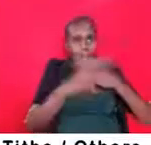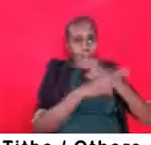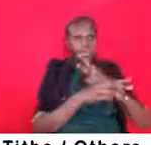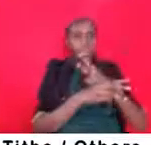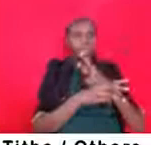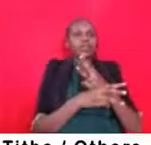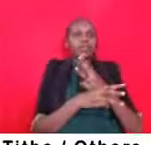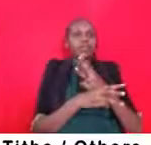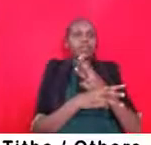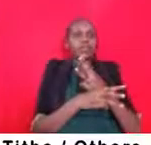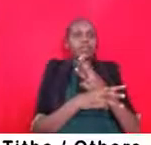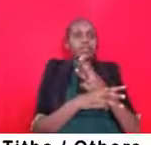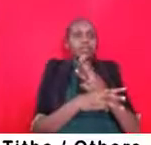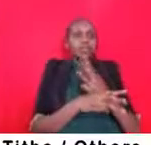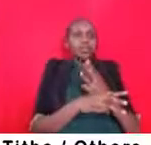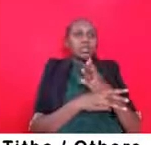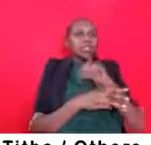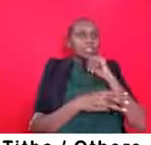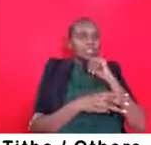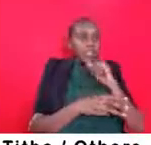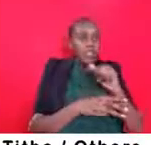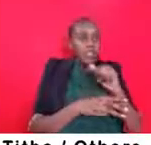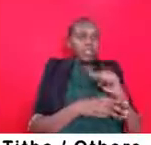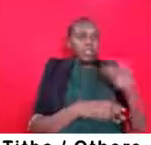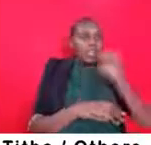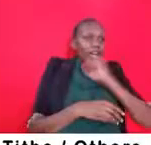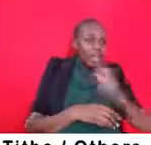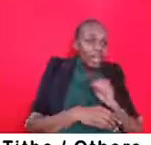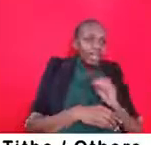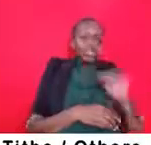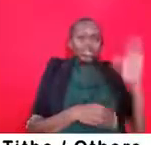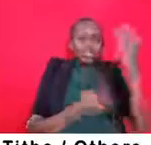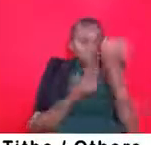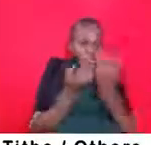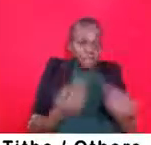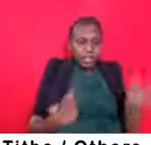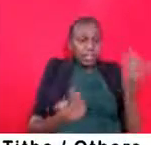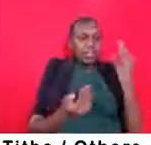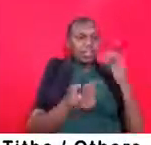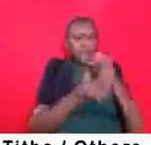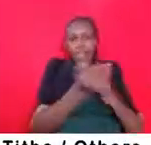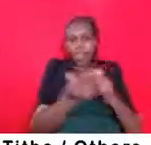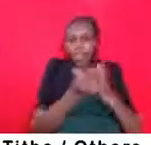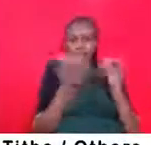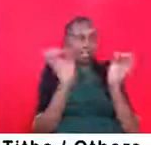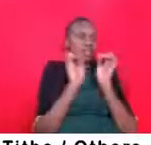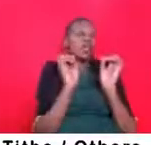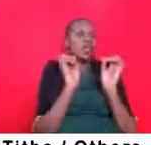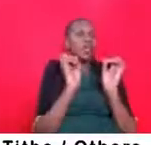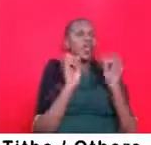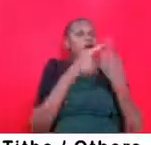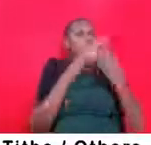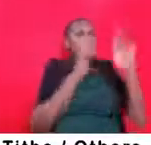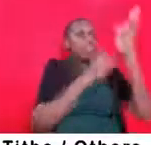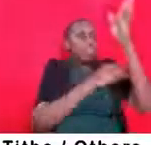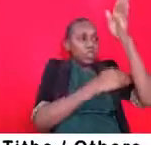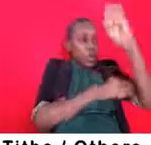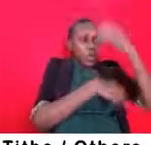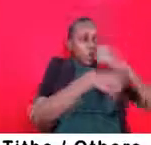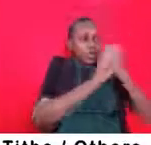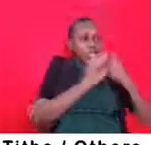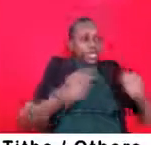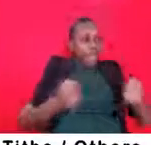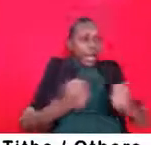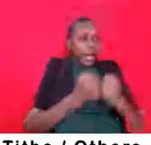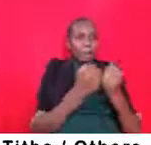baadaye sio wajukuu wa Isaac. Mungu alikuja kutimiza